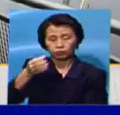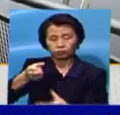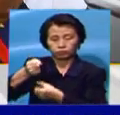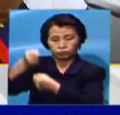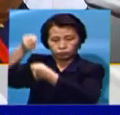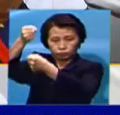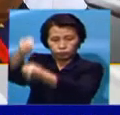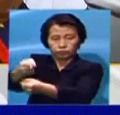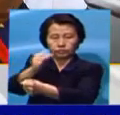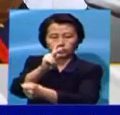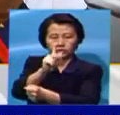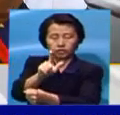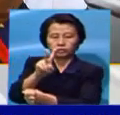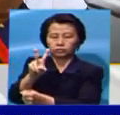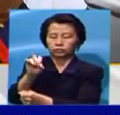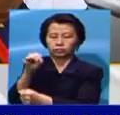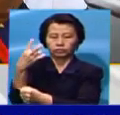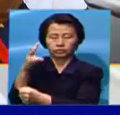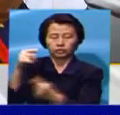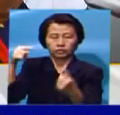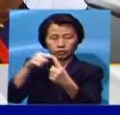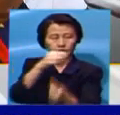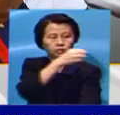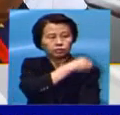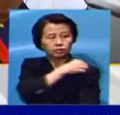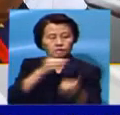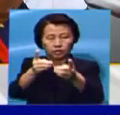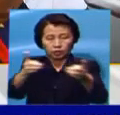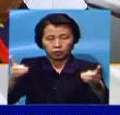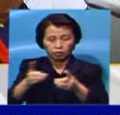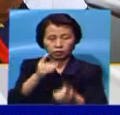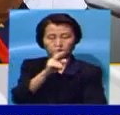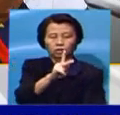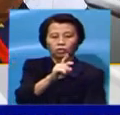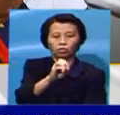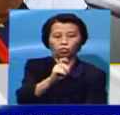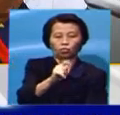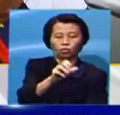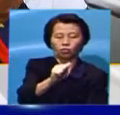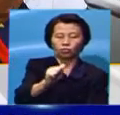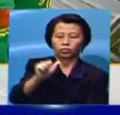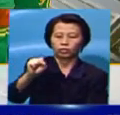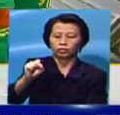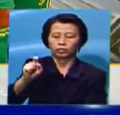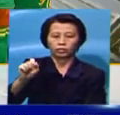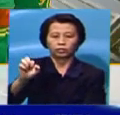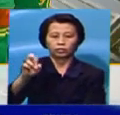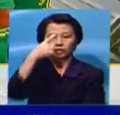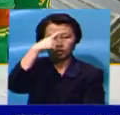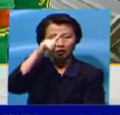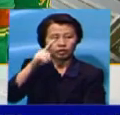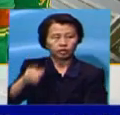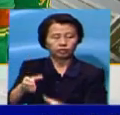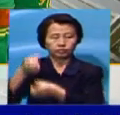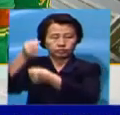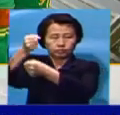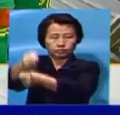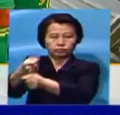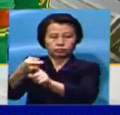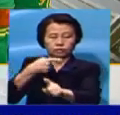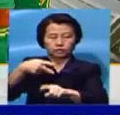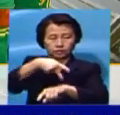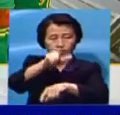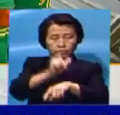obor KL 2017 kepada pegawai daerah kota setar Datuk Mohamad helwi Harun sebagai gimik penyerahan Ubur dari